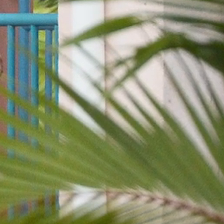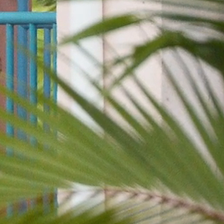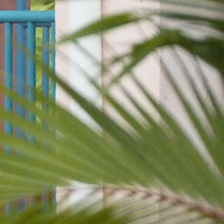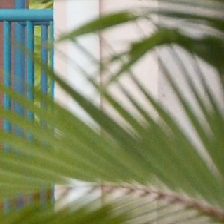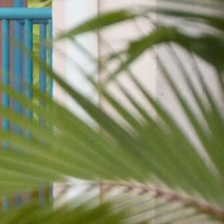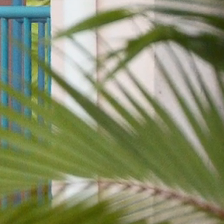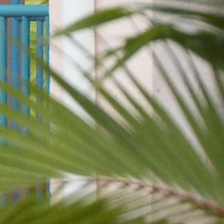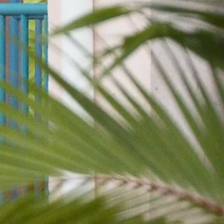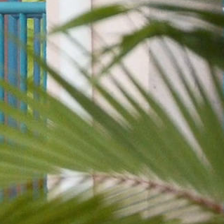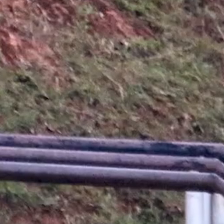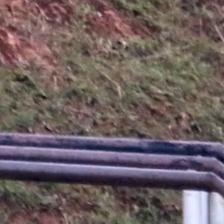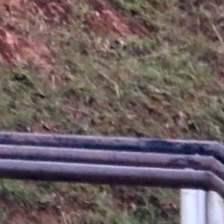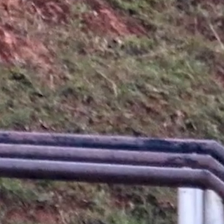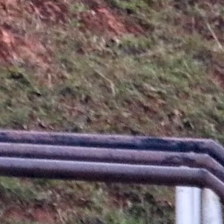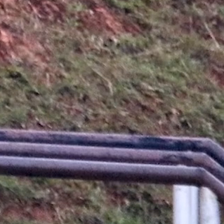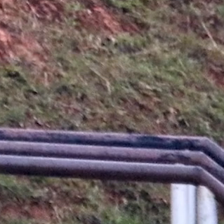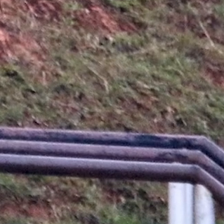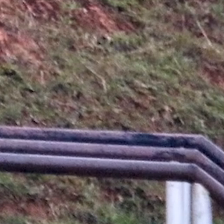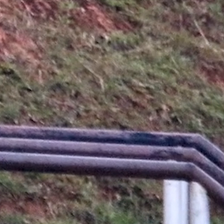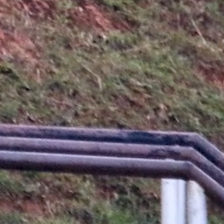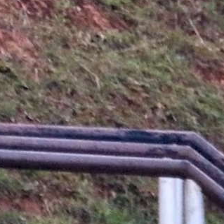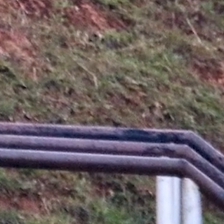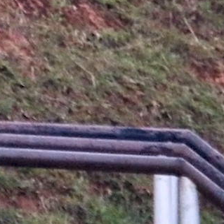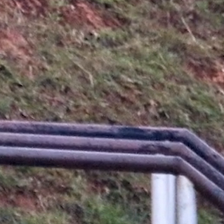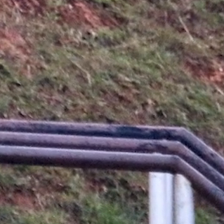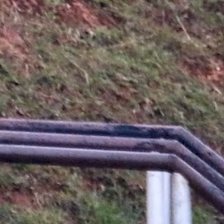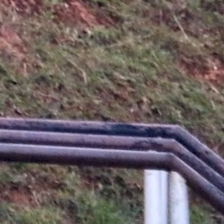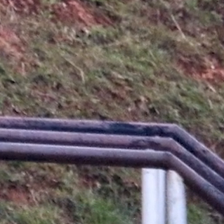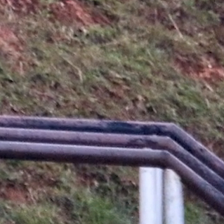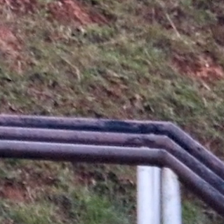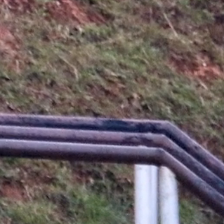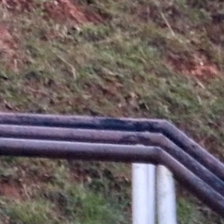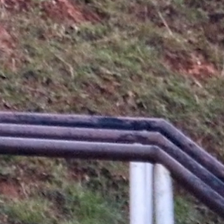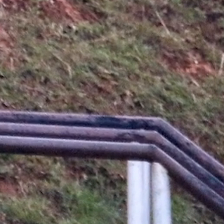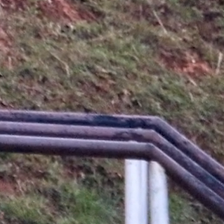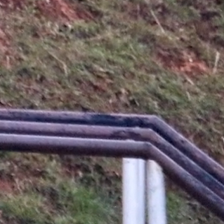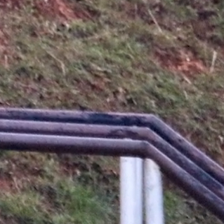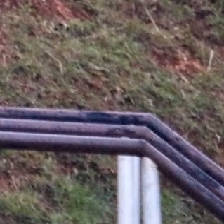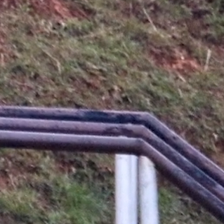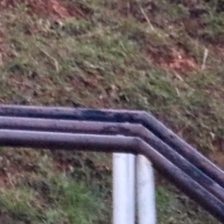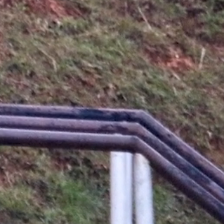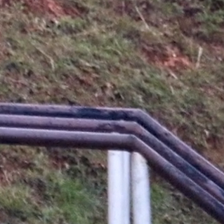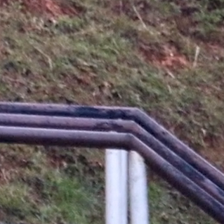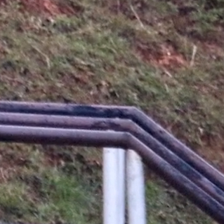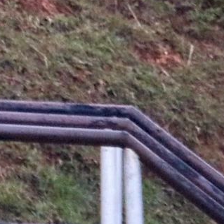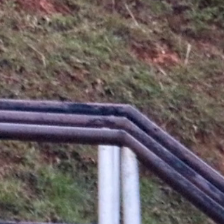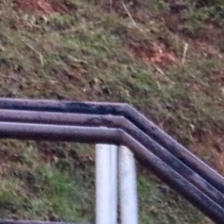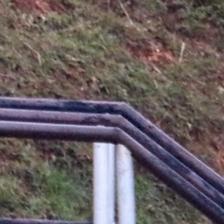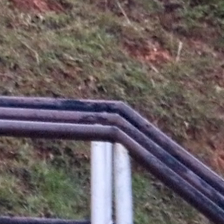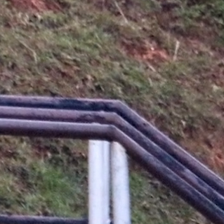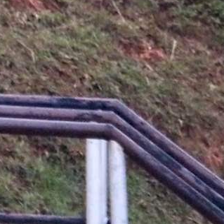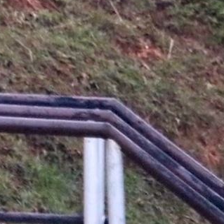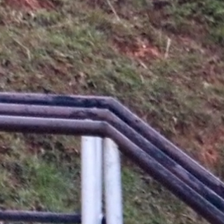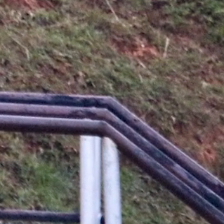daripada MKN untuk mewajibkan pelajar-pelajar ini, terutama yang tinggal di asrama, melakukan swab